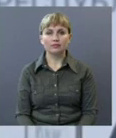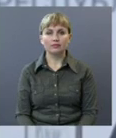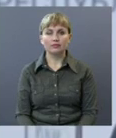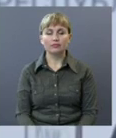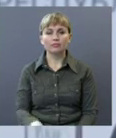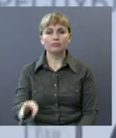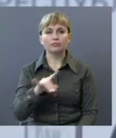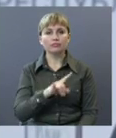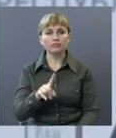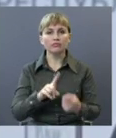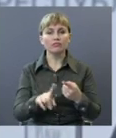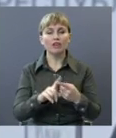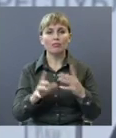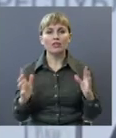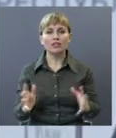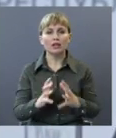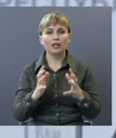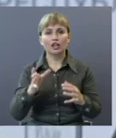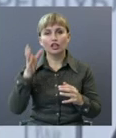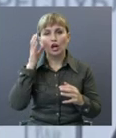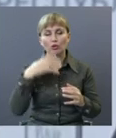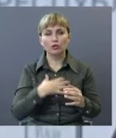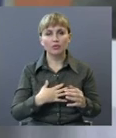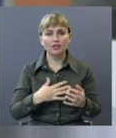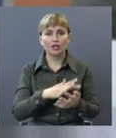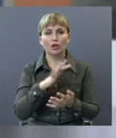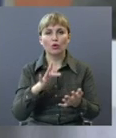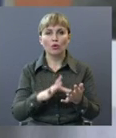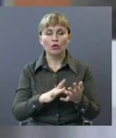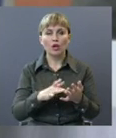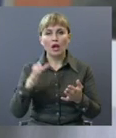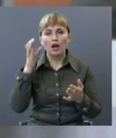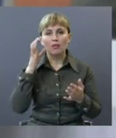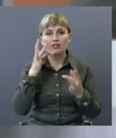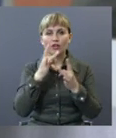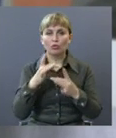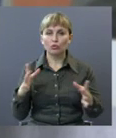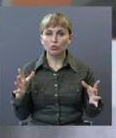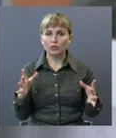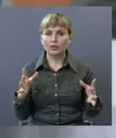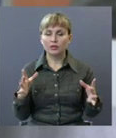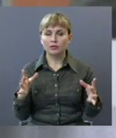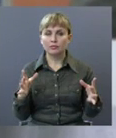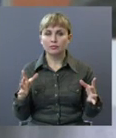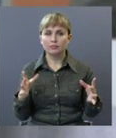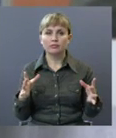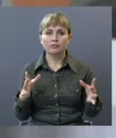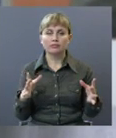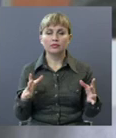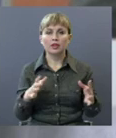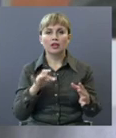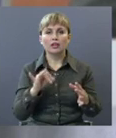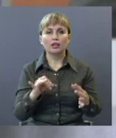Мы, во-первых, сохранили научный потенциал города, образовательный и культурный потенциал. И город